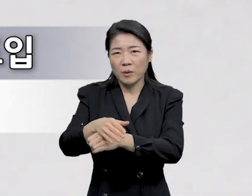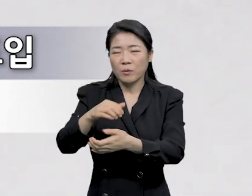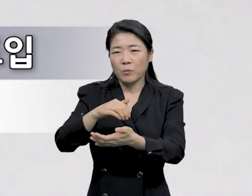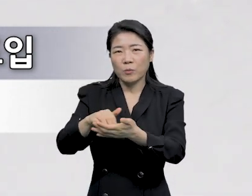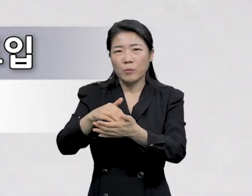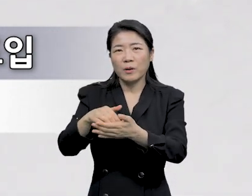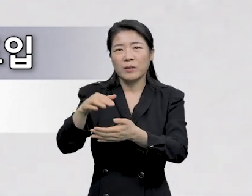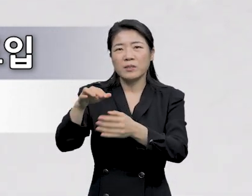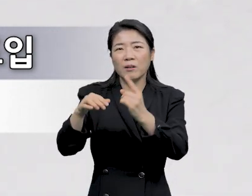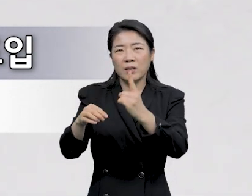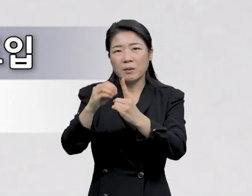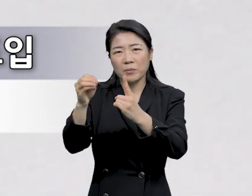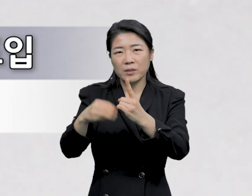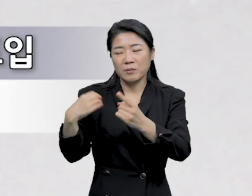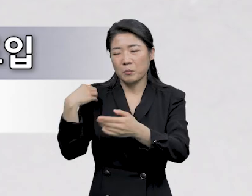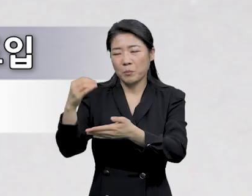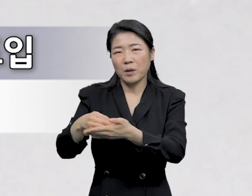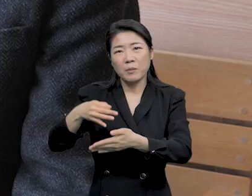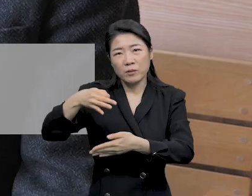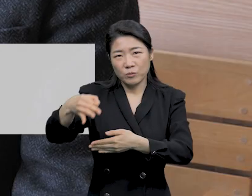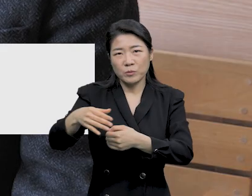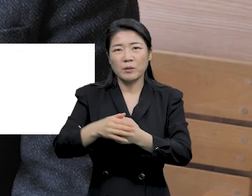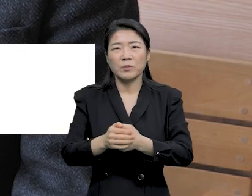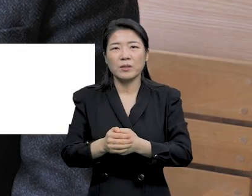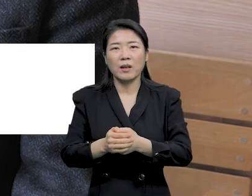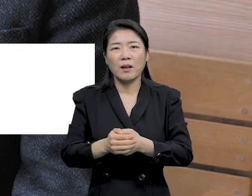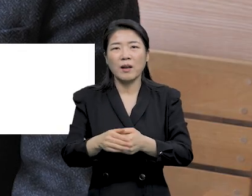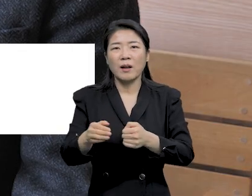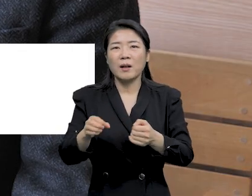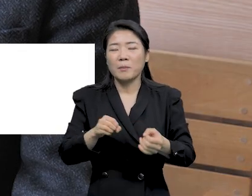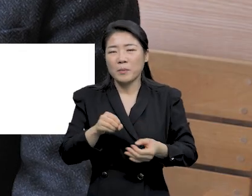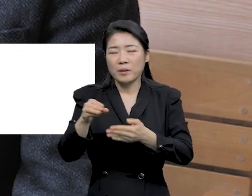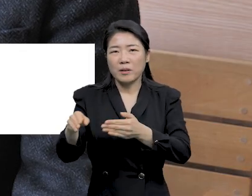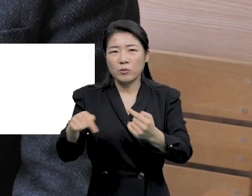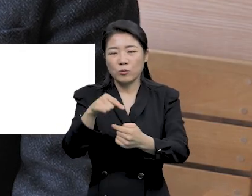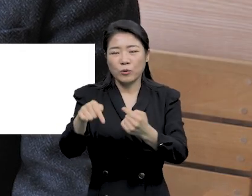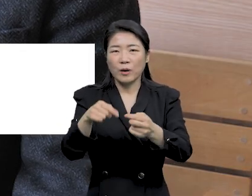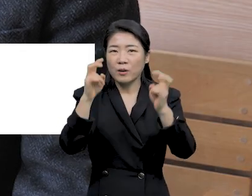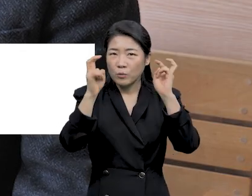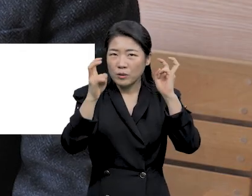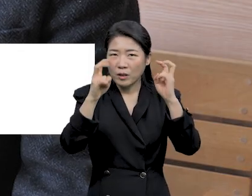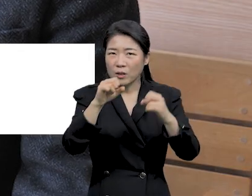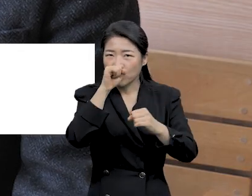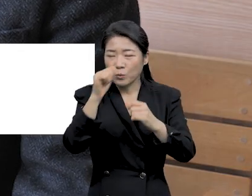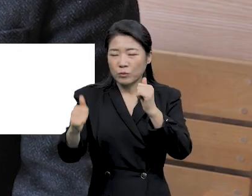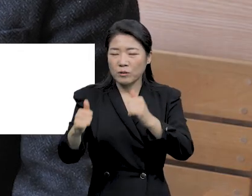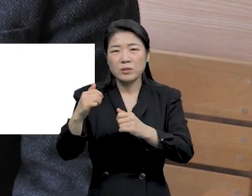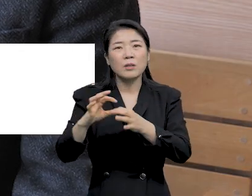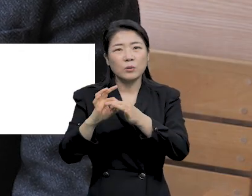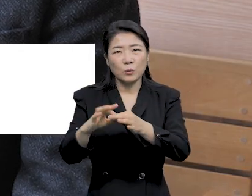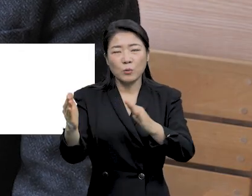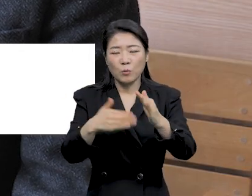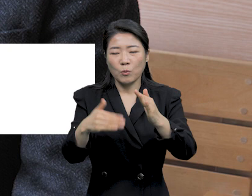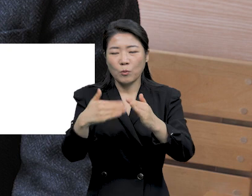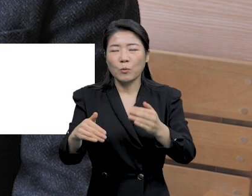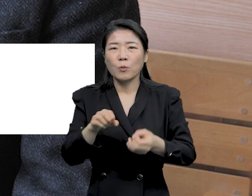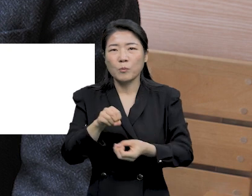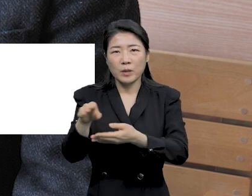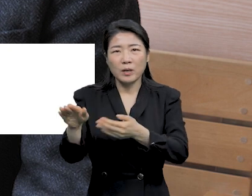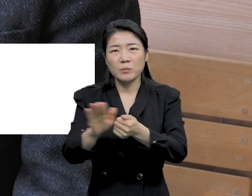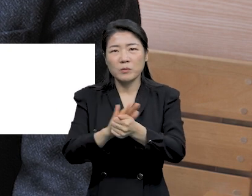1% 페이백 등을 지원합니다 배달의 운영사간 선의의 경쟁을 통해 공공 배달앱 서비스가